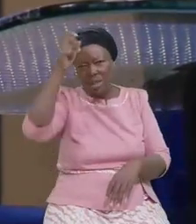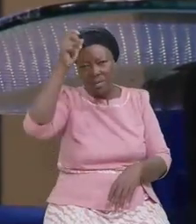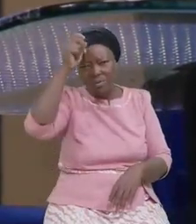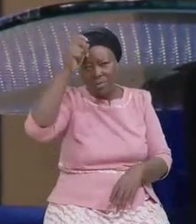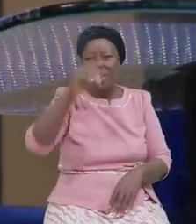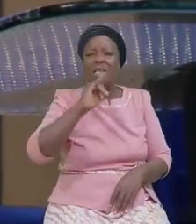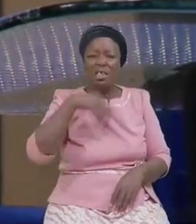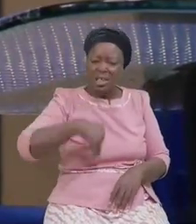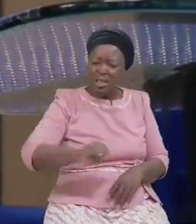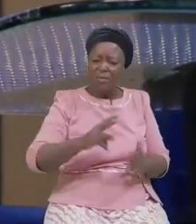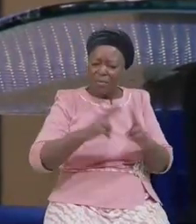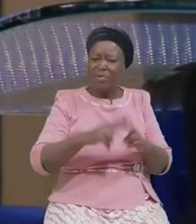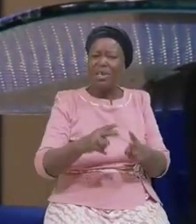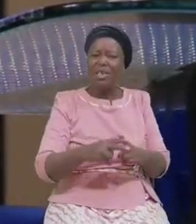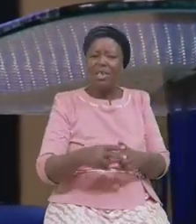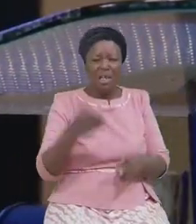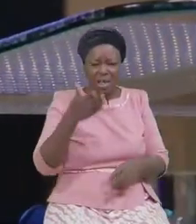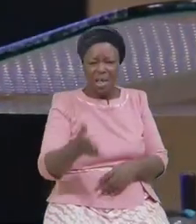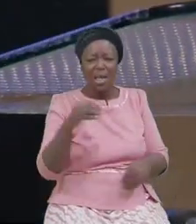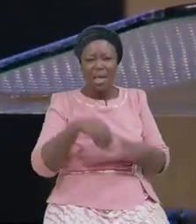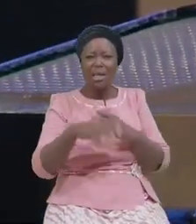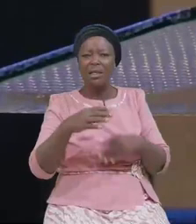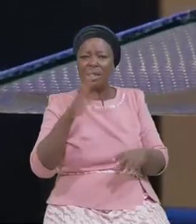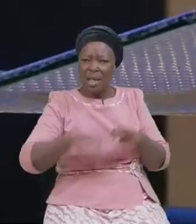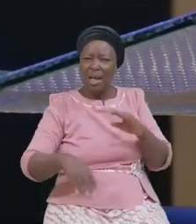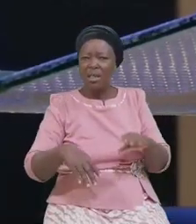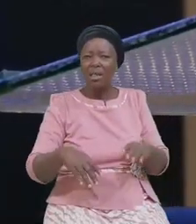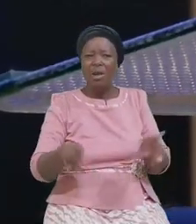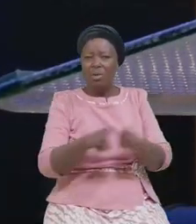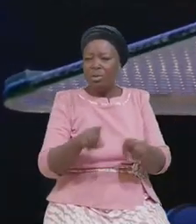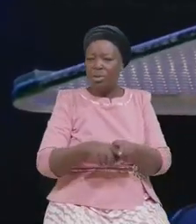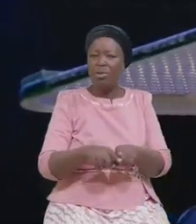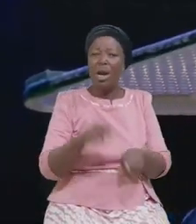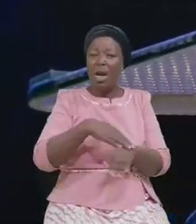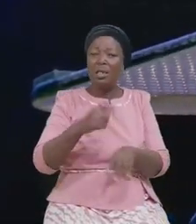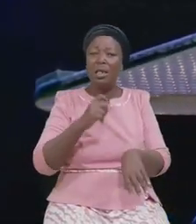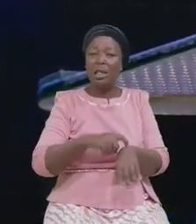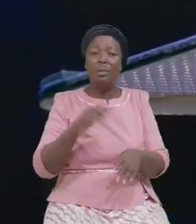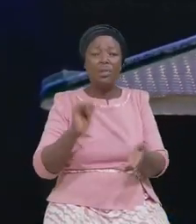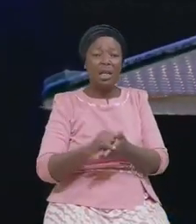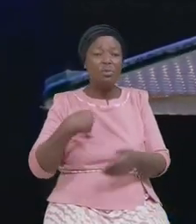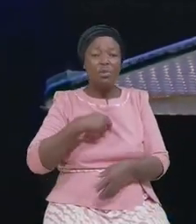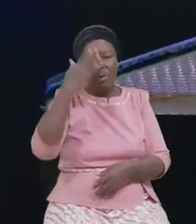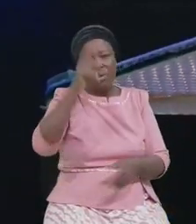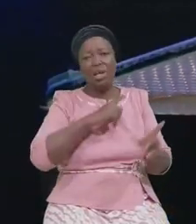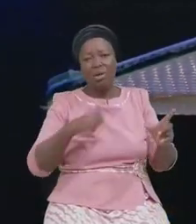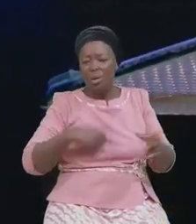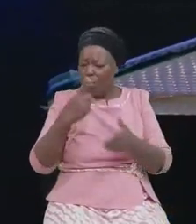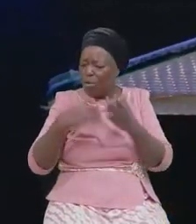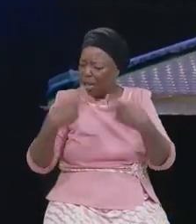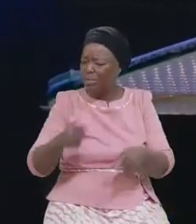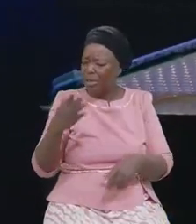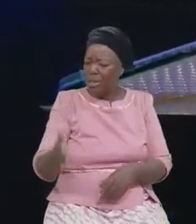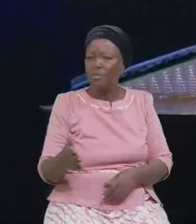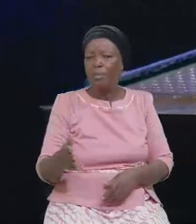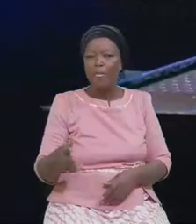plus puissantes et plus visibles que même au temps où nous n'avions pas connu le Seigneur. Qu'est-ce qui se passe là-bas? Nous